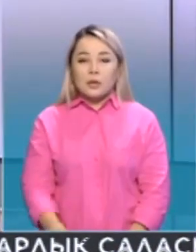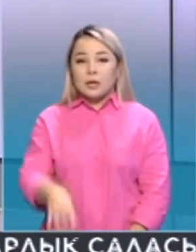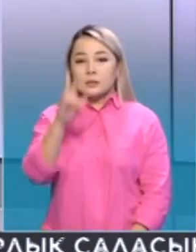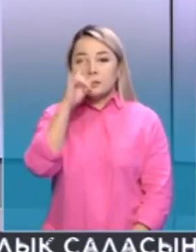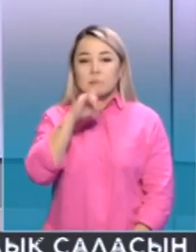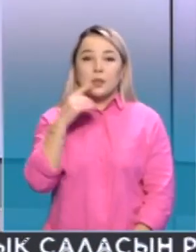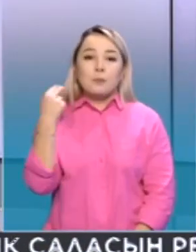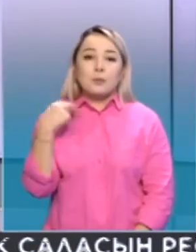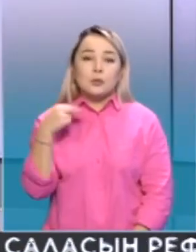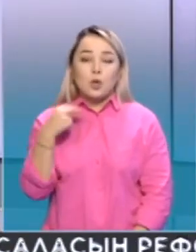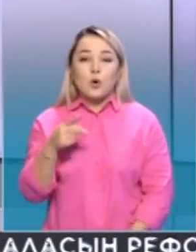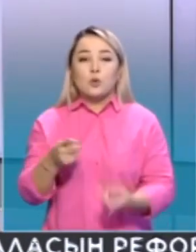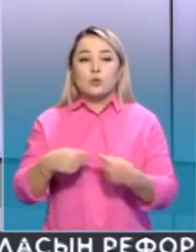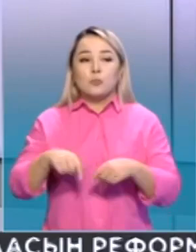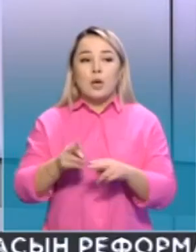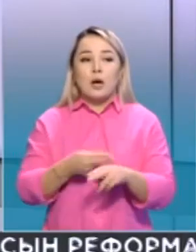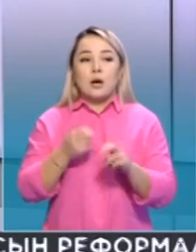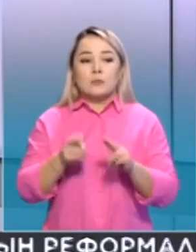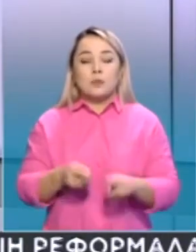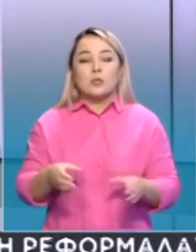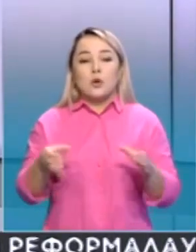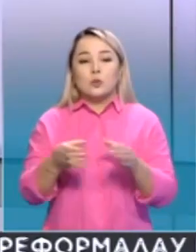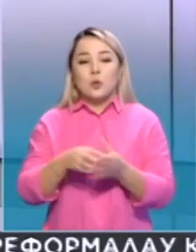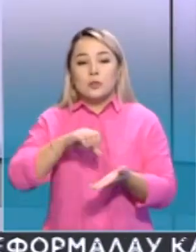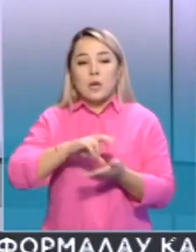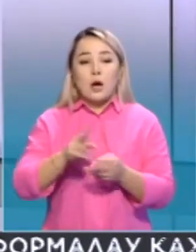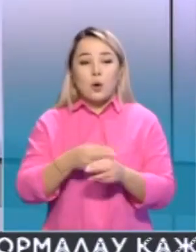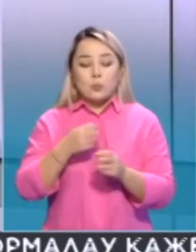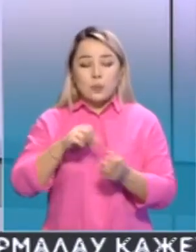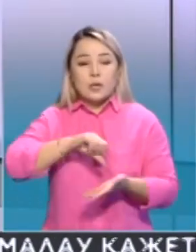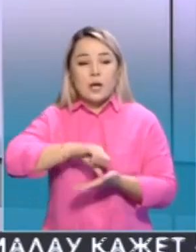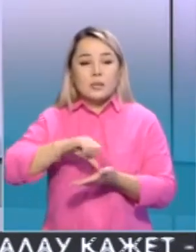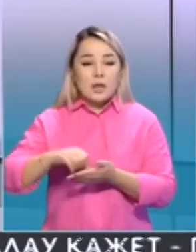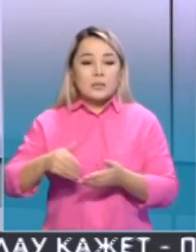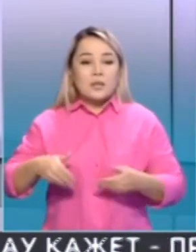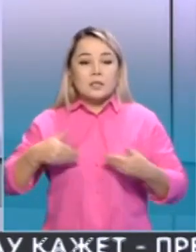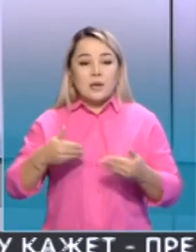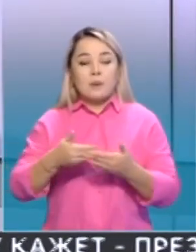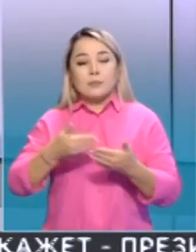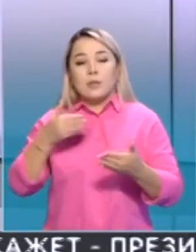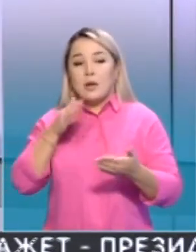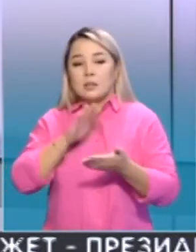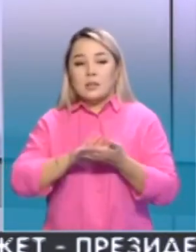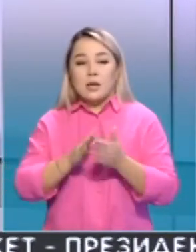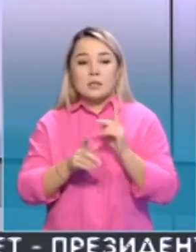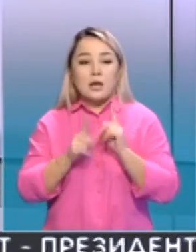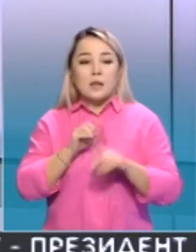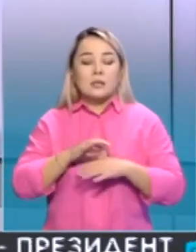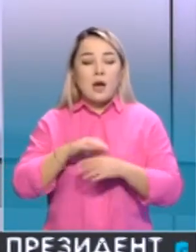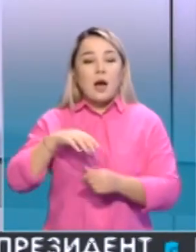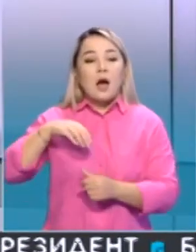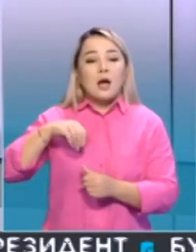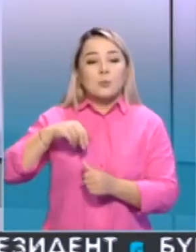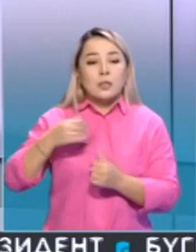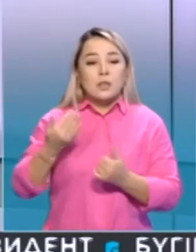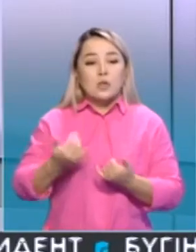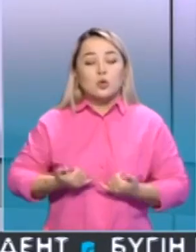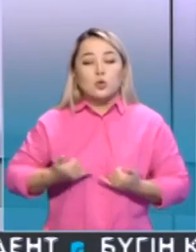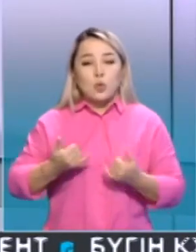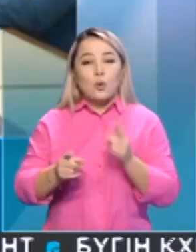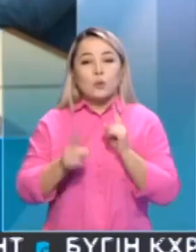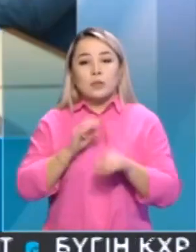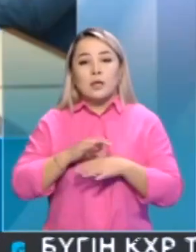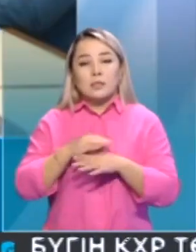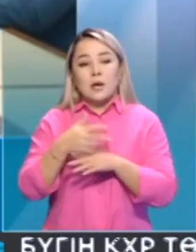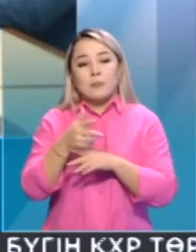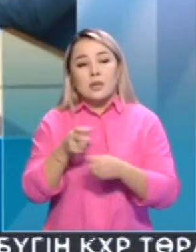Жалғастырайын. Қазақстан президенті ұжымдық қауіпсіздік шарт ұйымы қауіпсіздік кеңесінің кезектен тыс сессиясына қатысты. Армения тарапының ұсынысымен болған отырыс